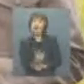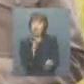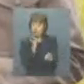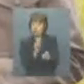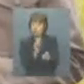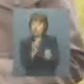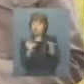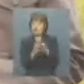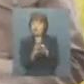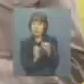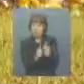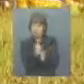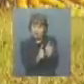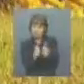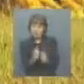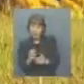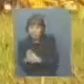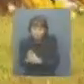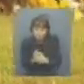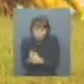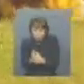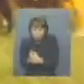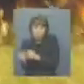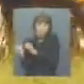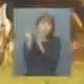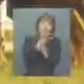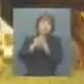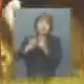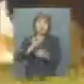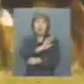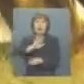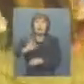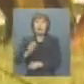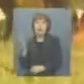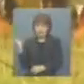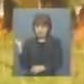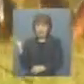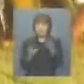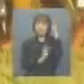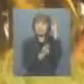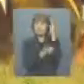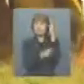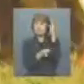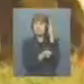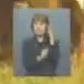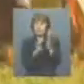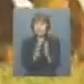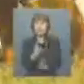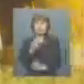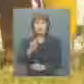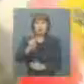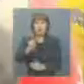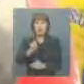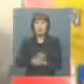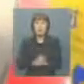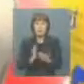ในกีฬานักเรียนแห่งชาติครั้งนี้ครับ โดยทีมรักบี้ของจังหวัดกระบี่จะประกอบไปด้วยนักกีฬาทั้งหมด22คนโดยจะ